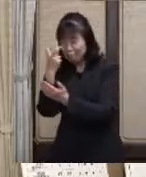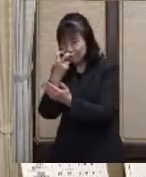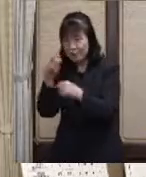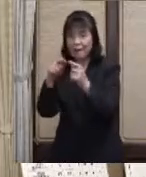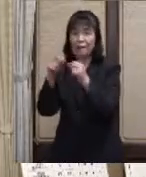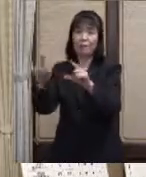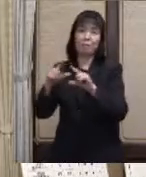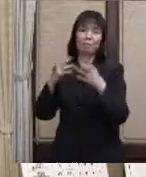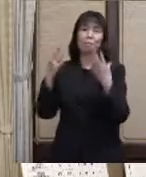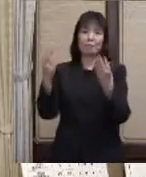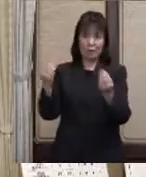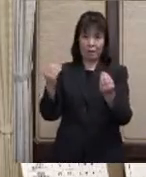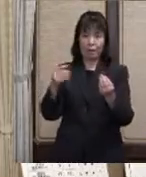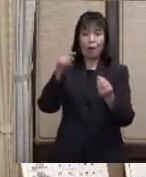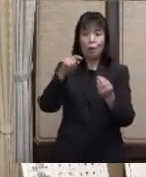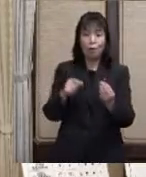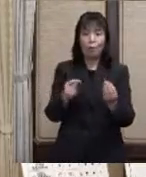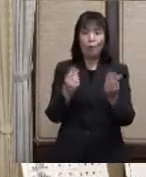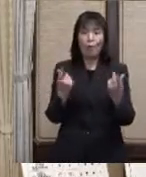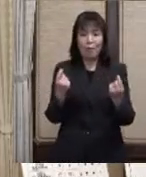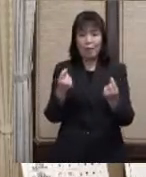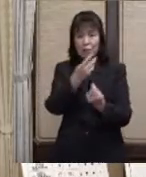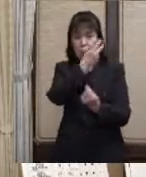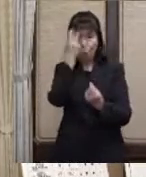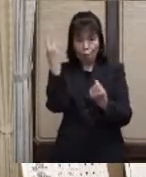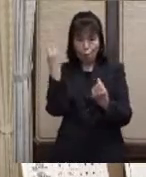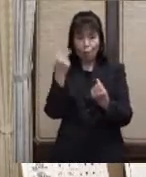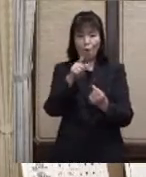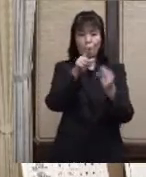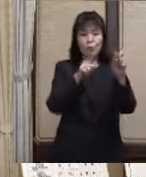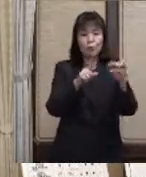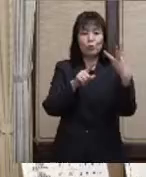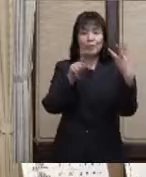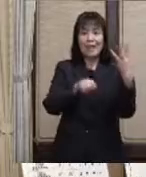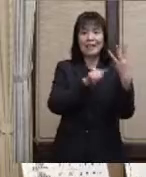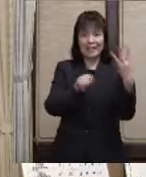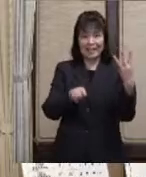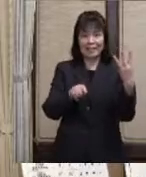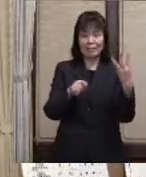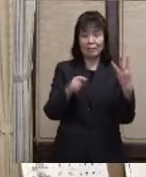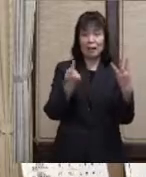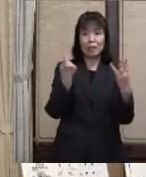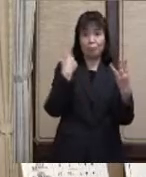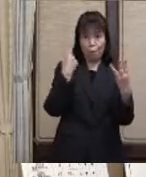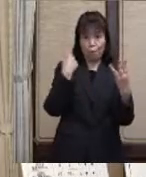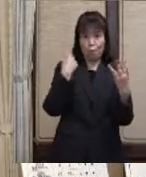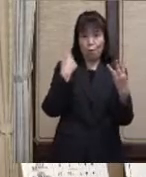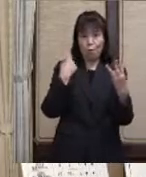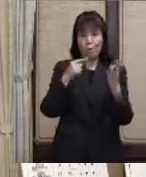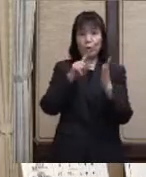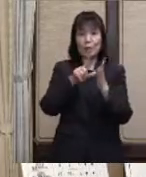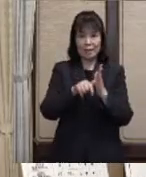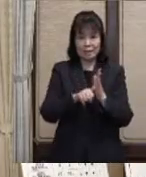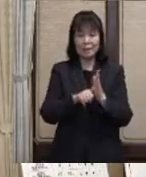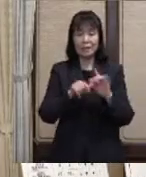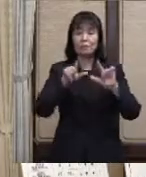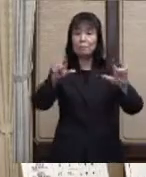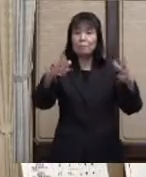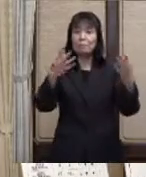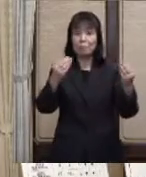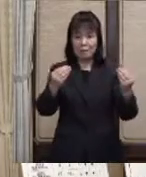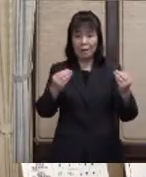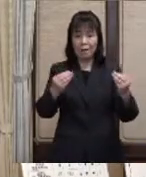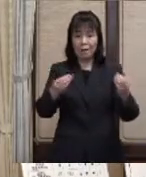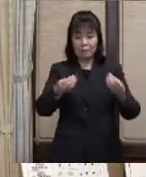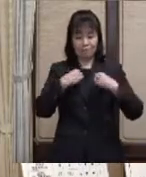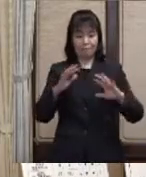ました。同校教職員のうち13名はすでに昨日の時点で発表させて陰